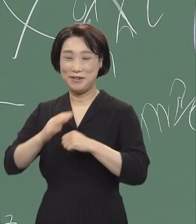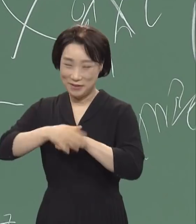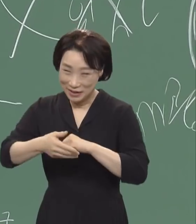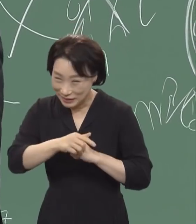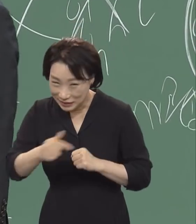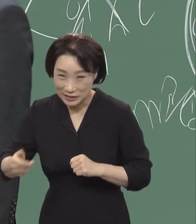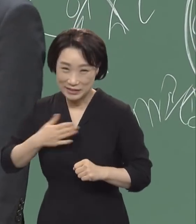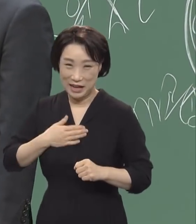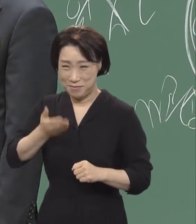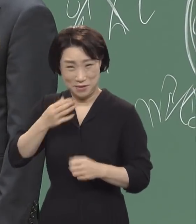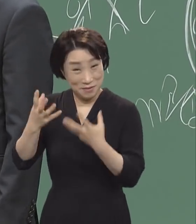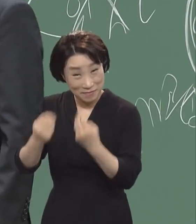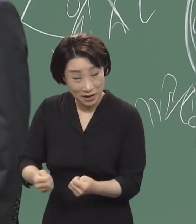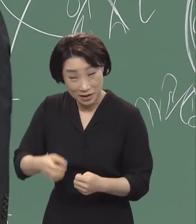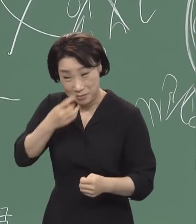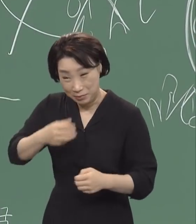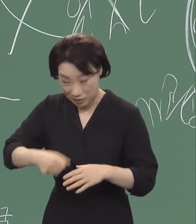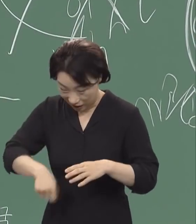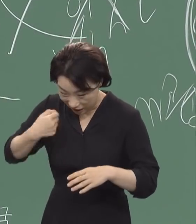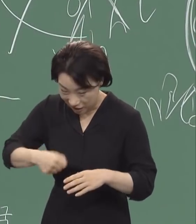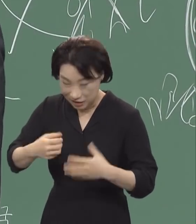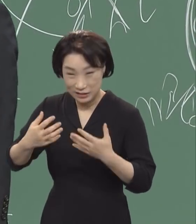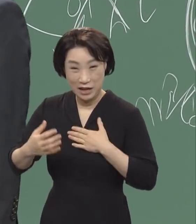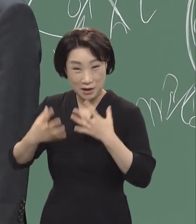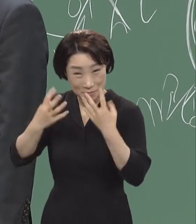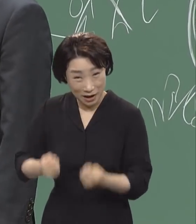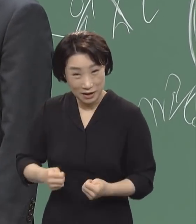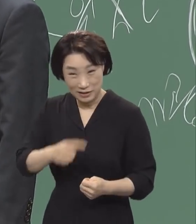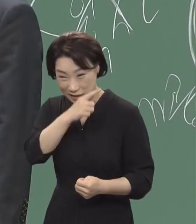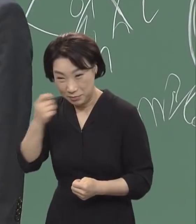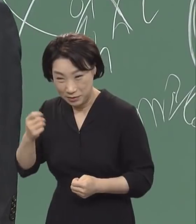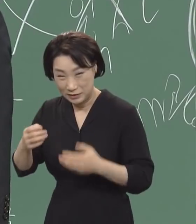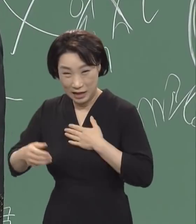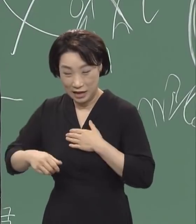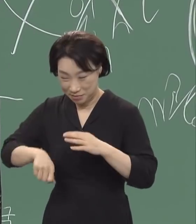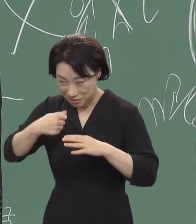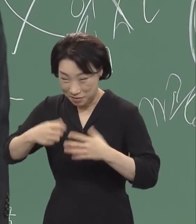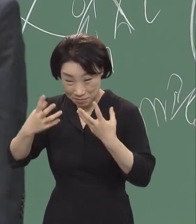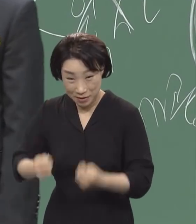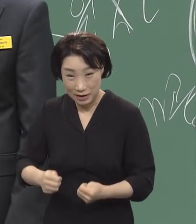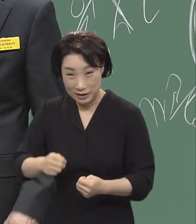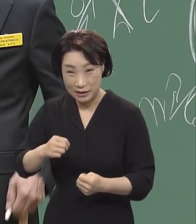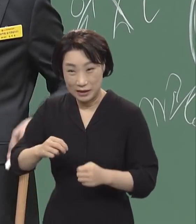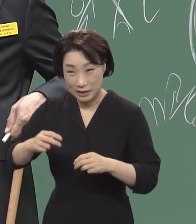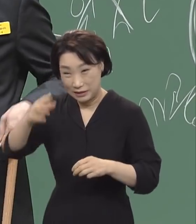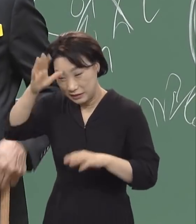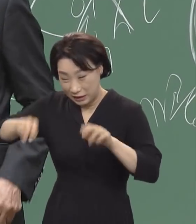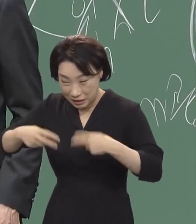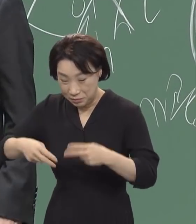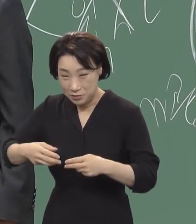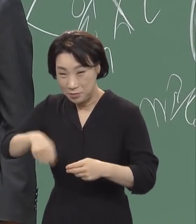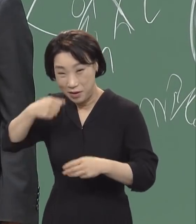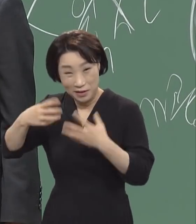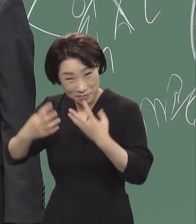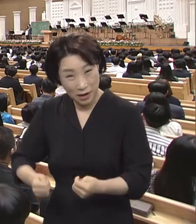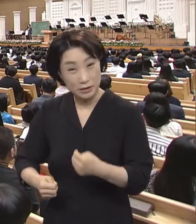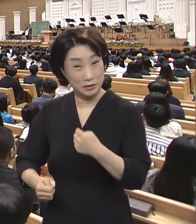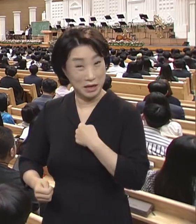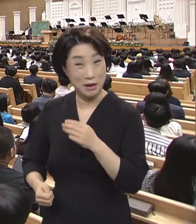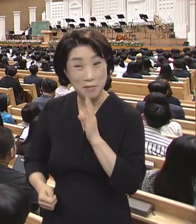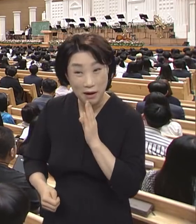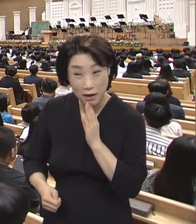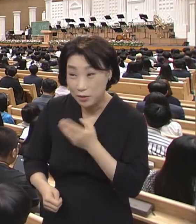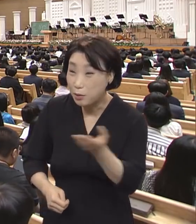먹고 밥도 내가 많이 먹고 짜장면도 내가 많이 먹고 라면도 내가 많이 먹고 예. 누가 많이 먹었어요.